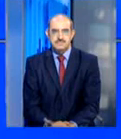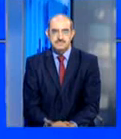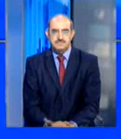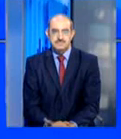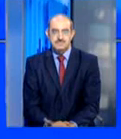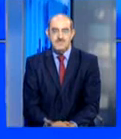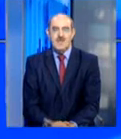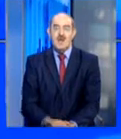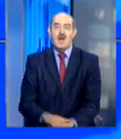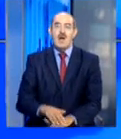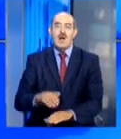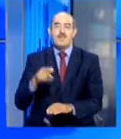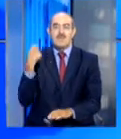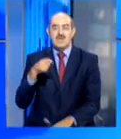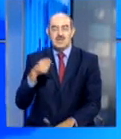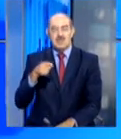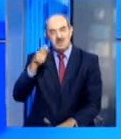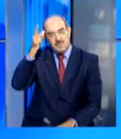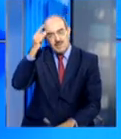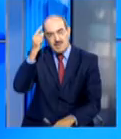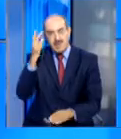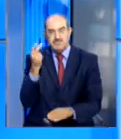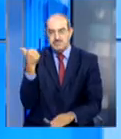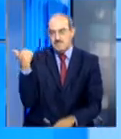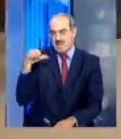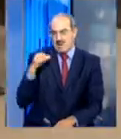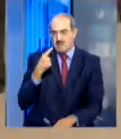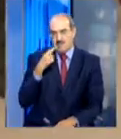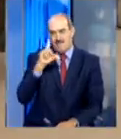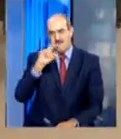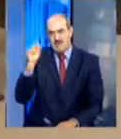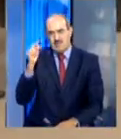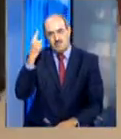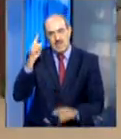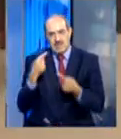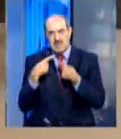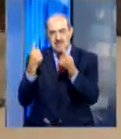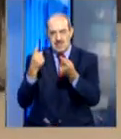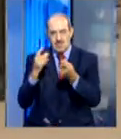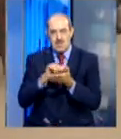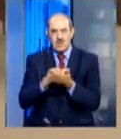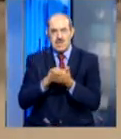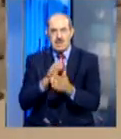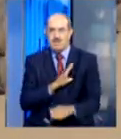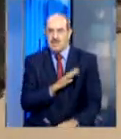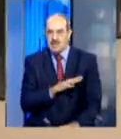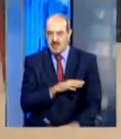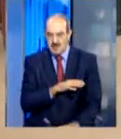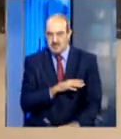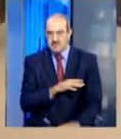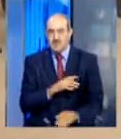وكان السيد رئيس الجمهورية قد غادر أمس أرض الوطن متوجها إلى نيويورك بالولايات المتحدة